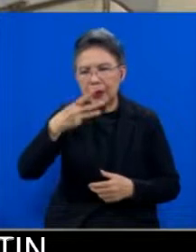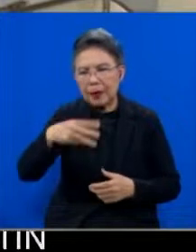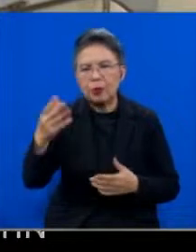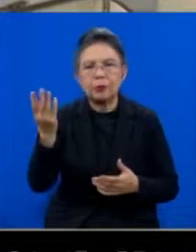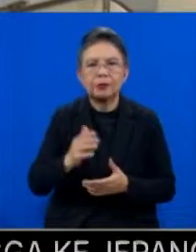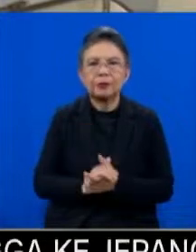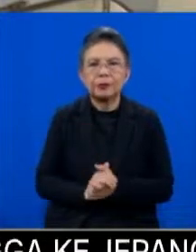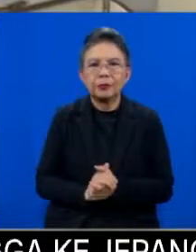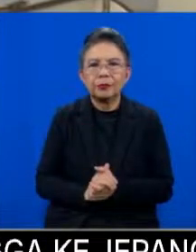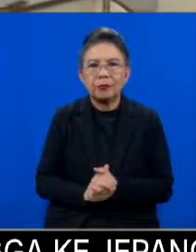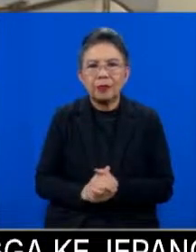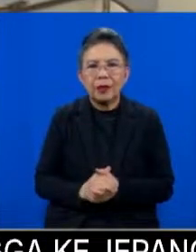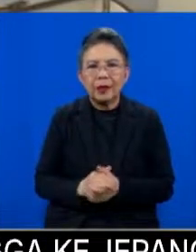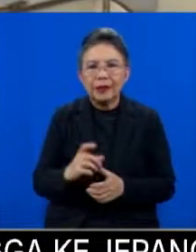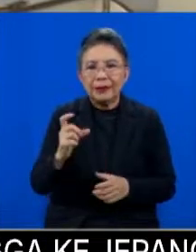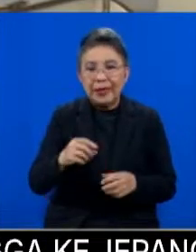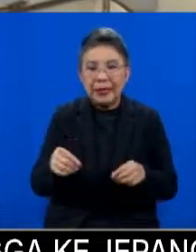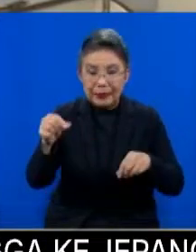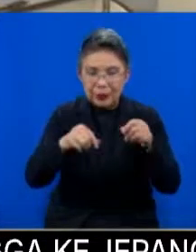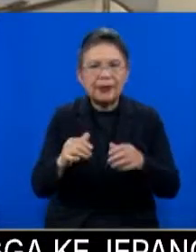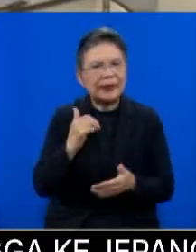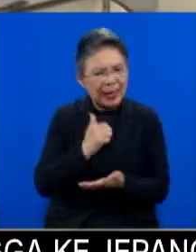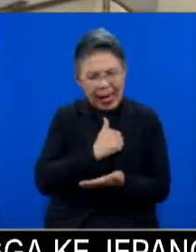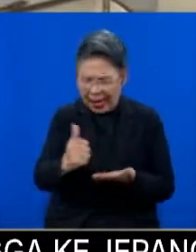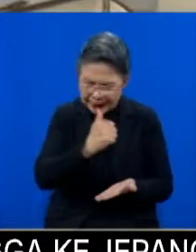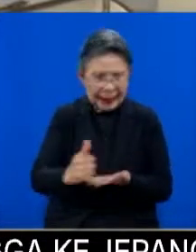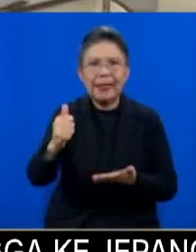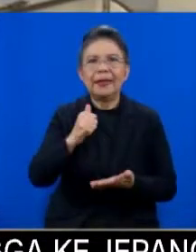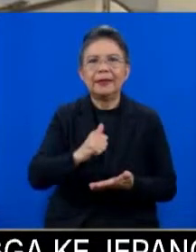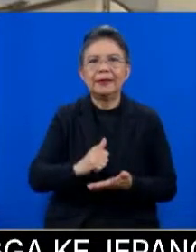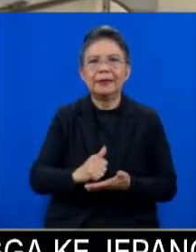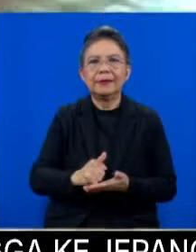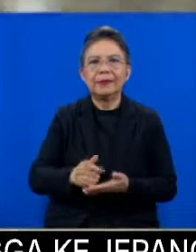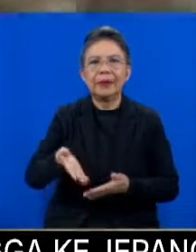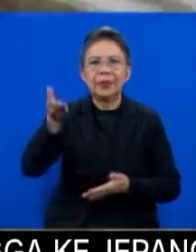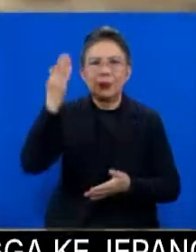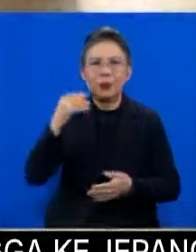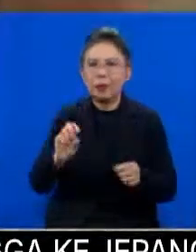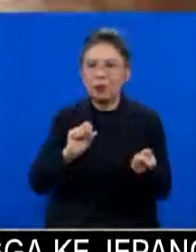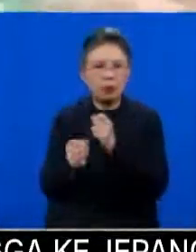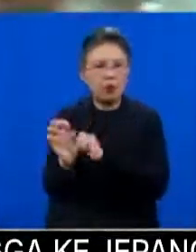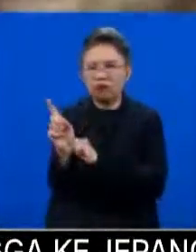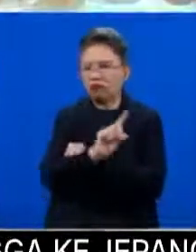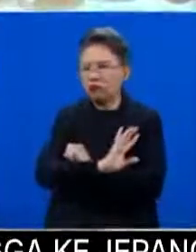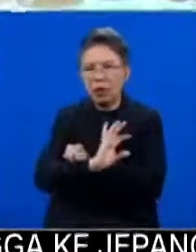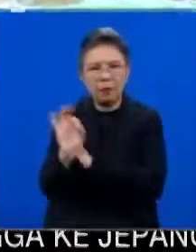ya. Resepnya pun juga dari zaman Belanda, kami tidak rubah.